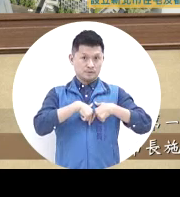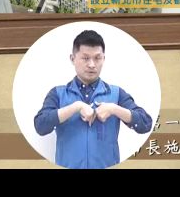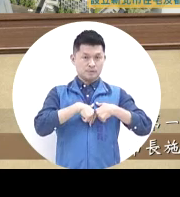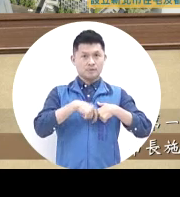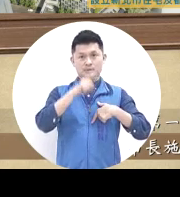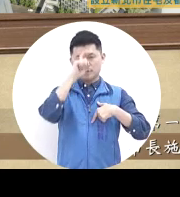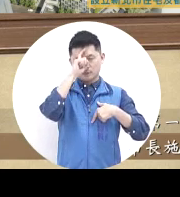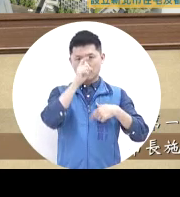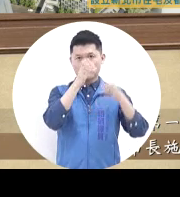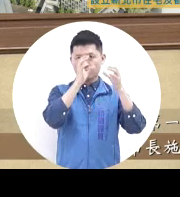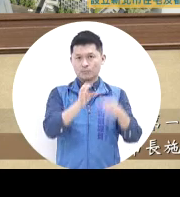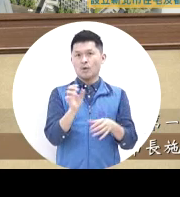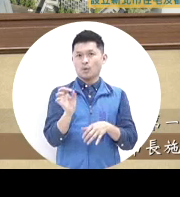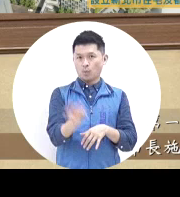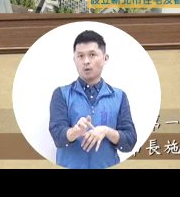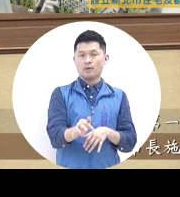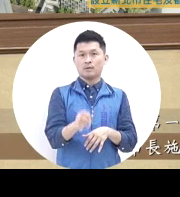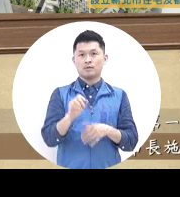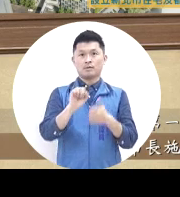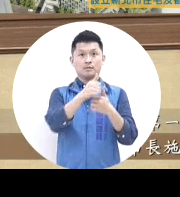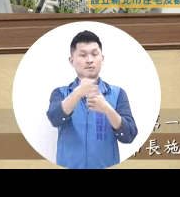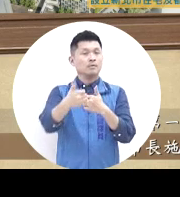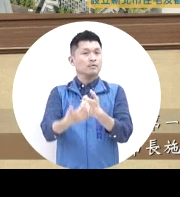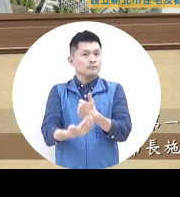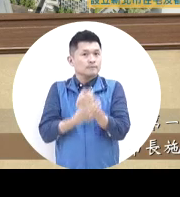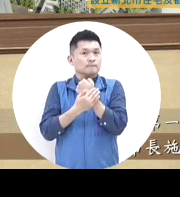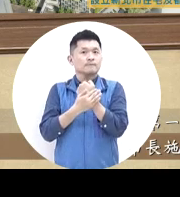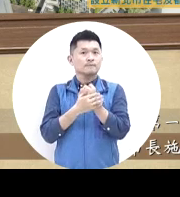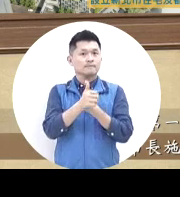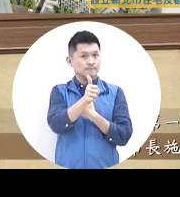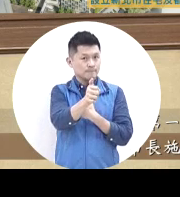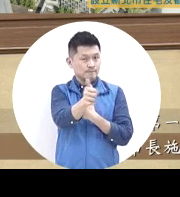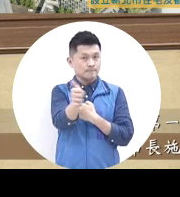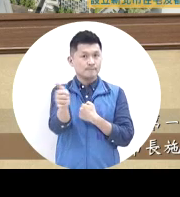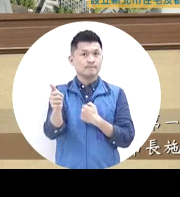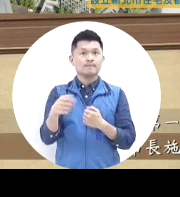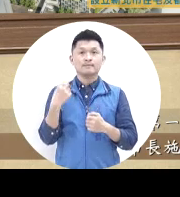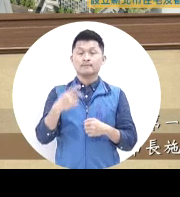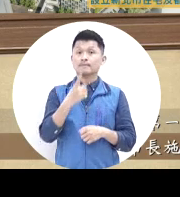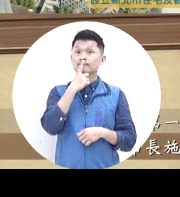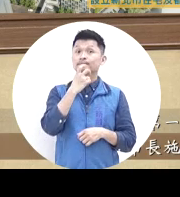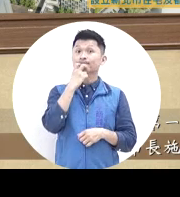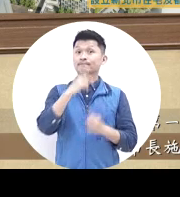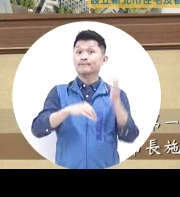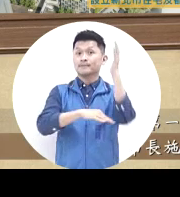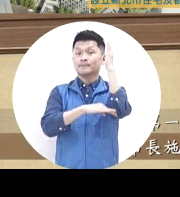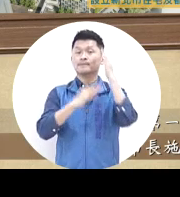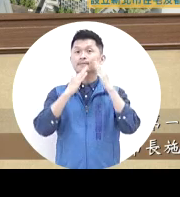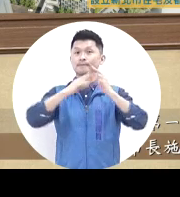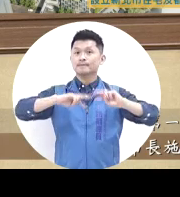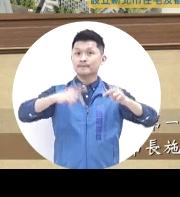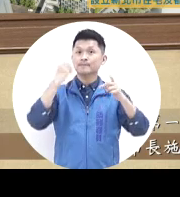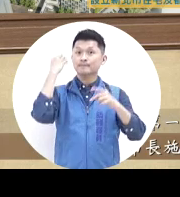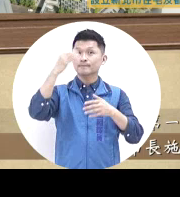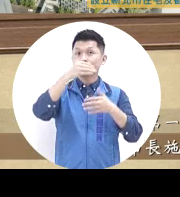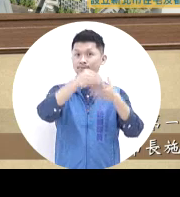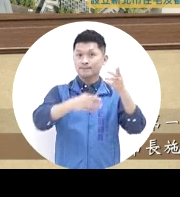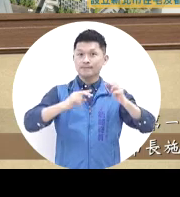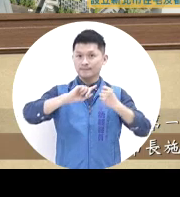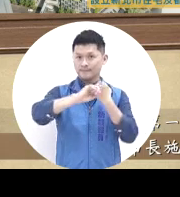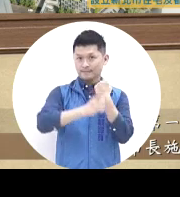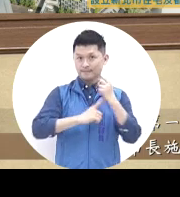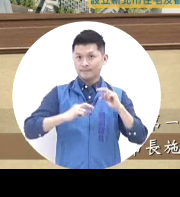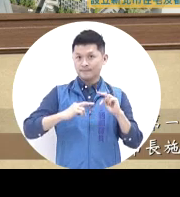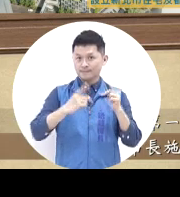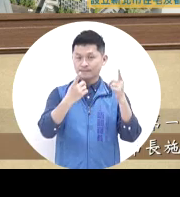速的成立，我要谢谢议员的支持，而且要配合中央的都市更新条例的修法，我